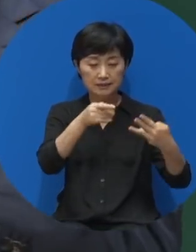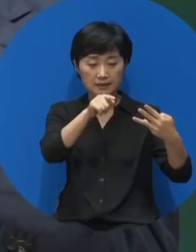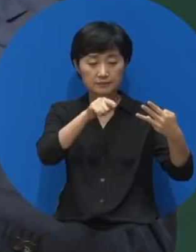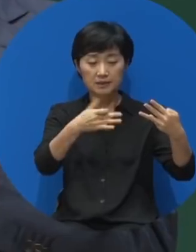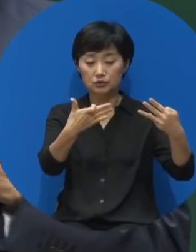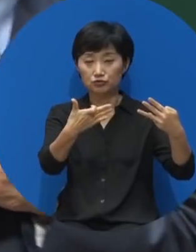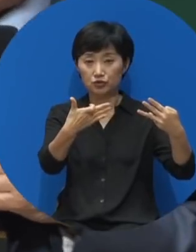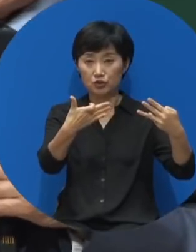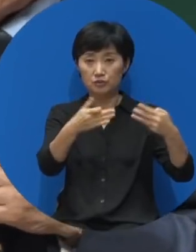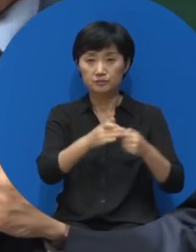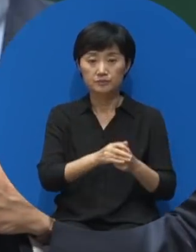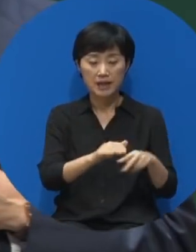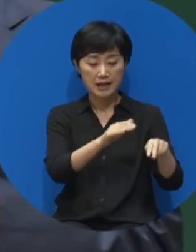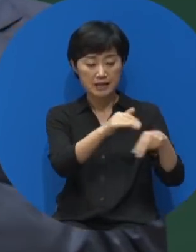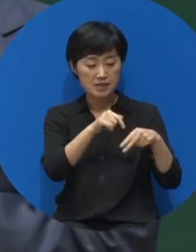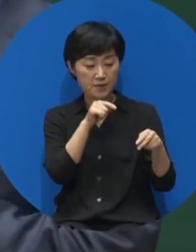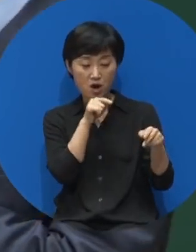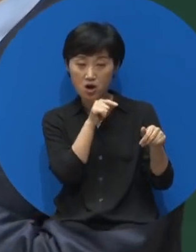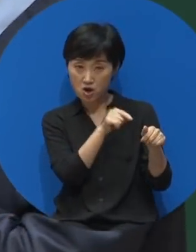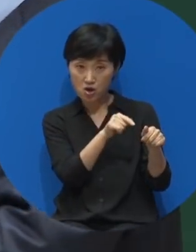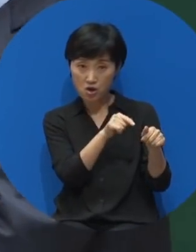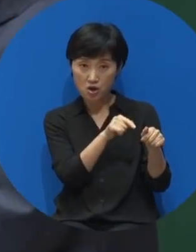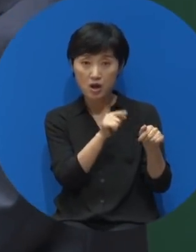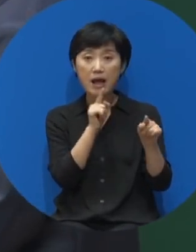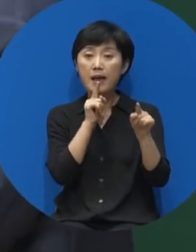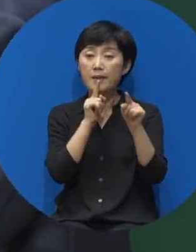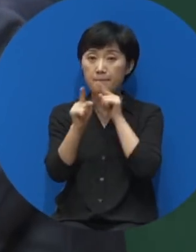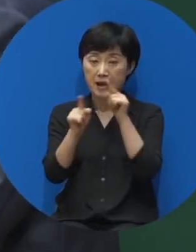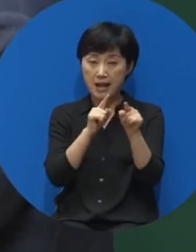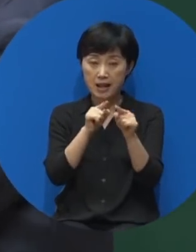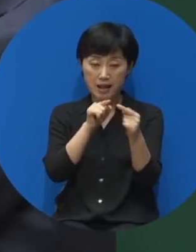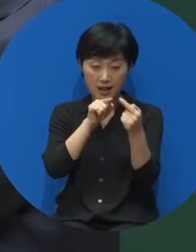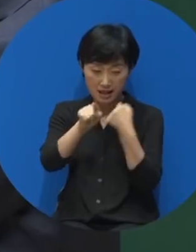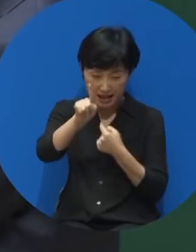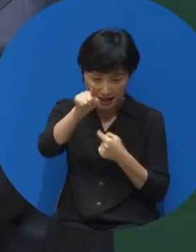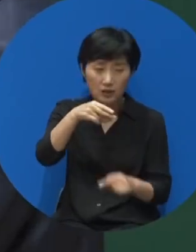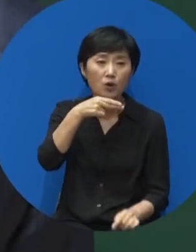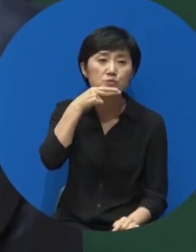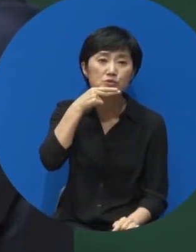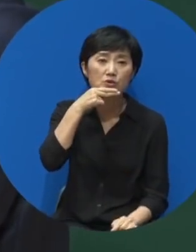사무엘의 말이 한마디도 떨어지지 않았다.